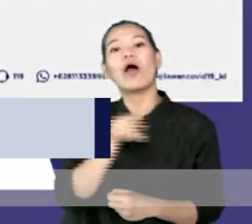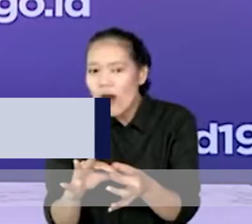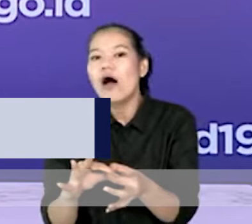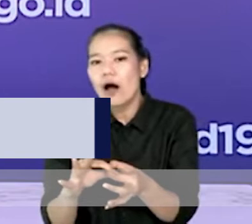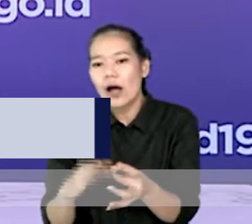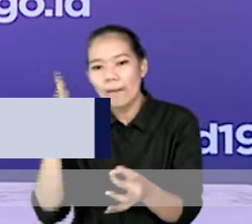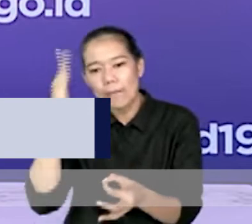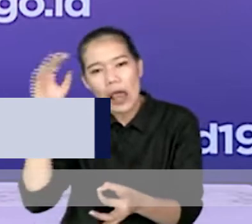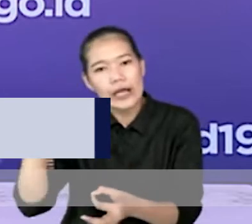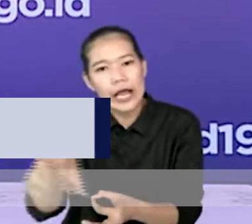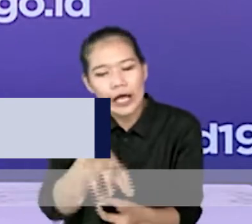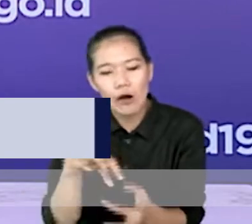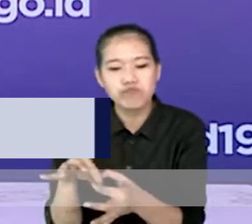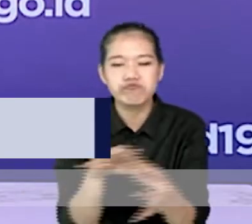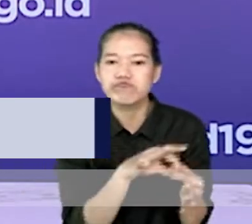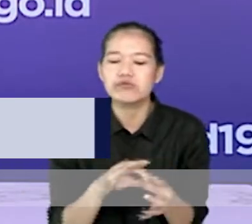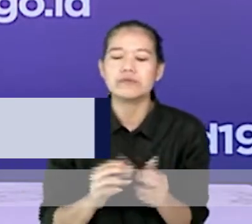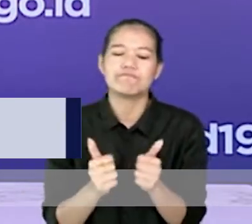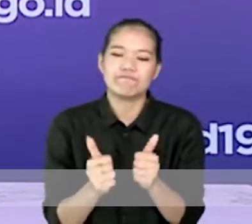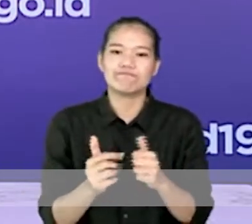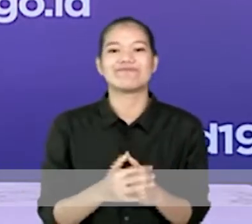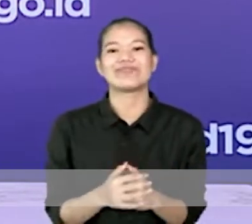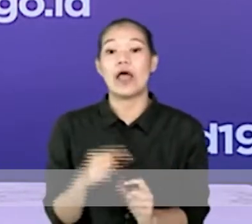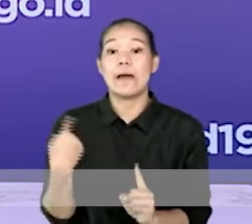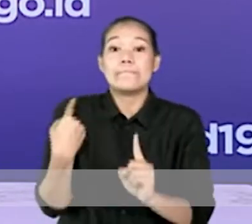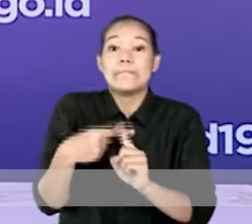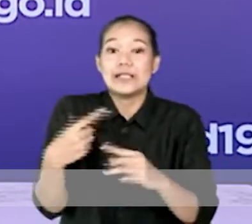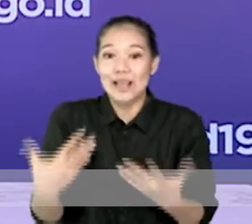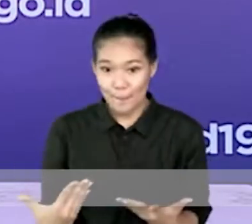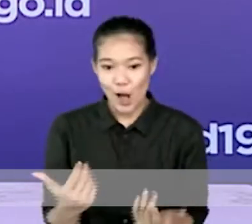2020 hingga Mei 2021 sebesar 11,3%.